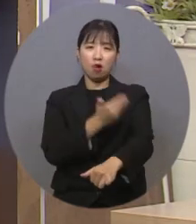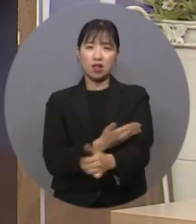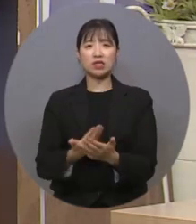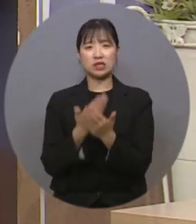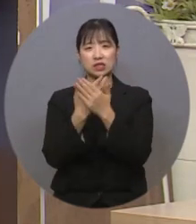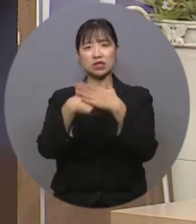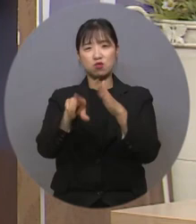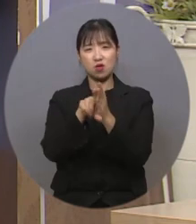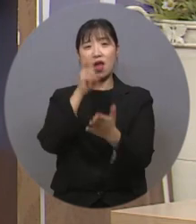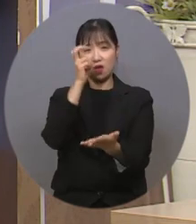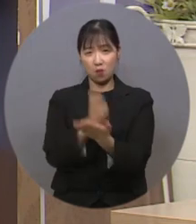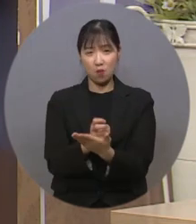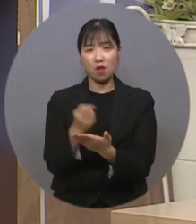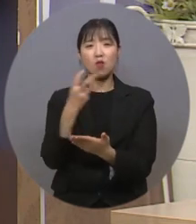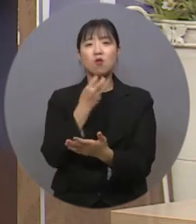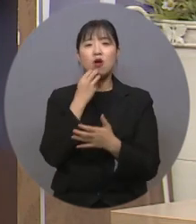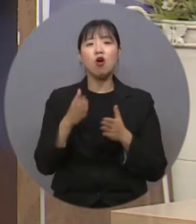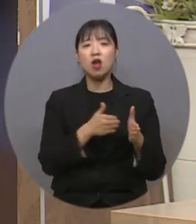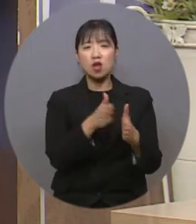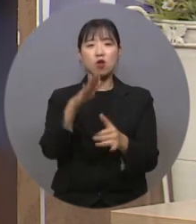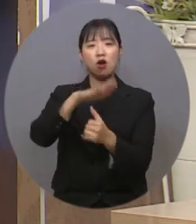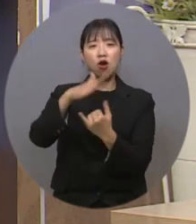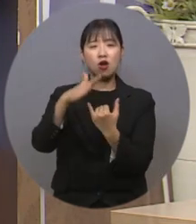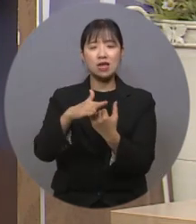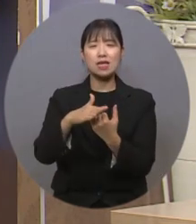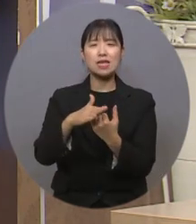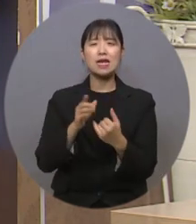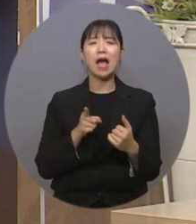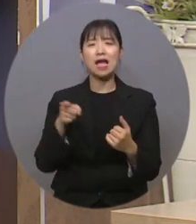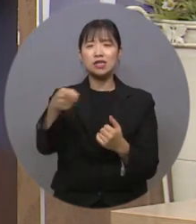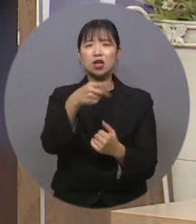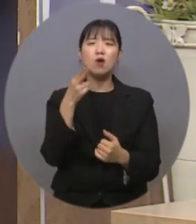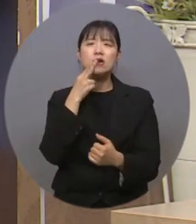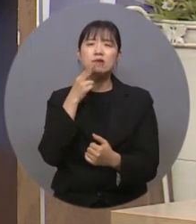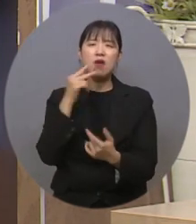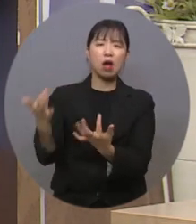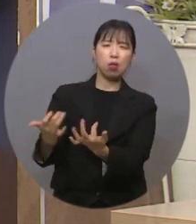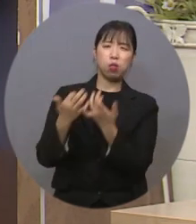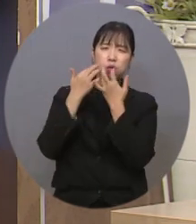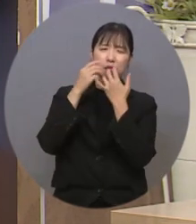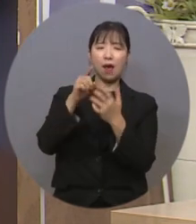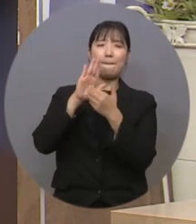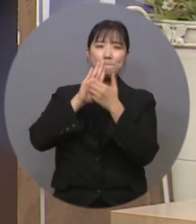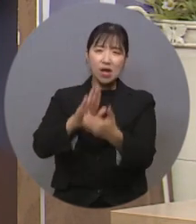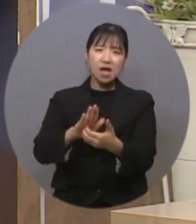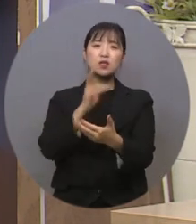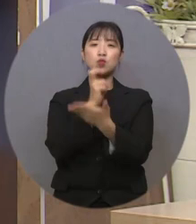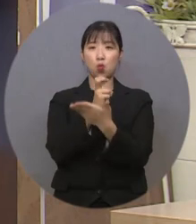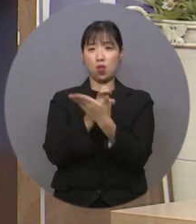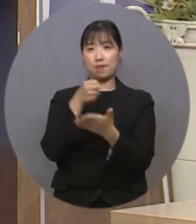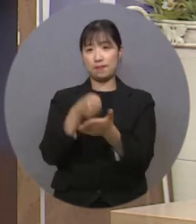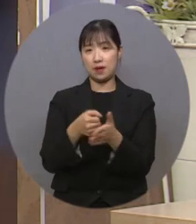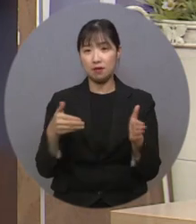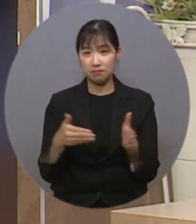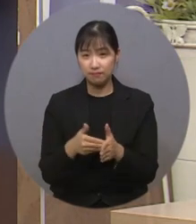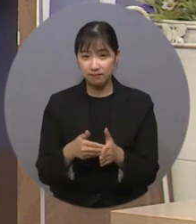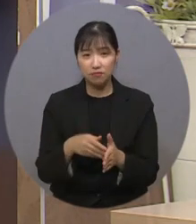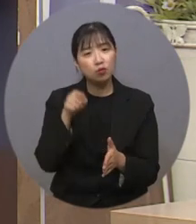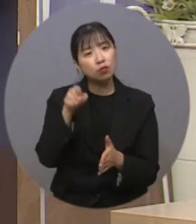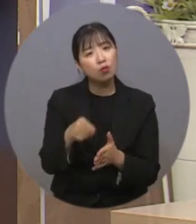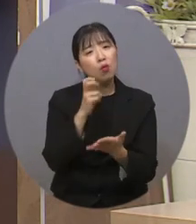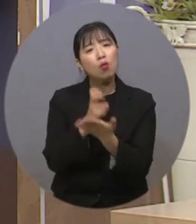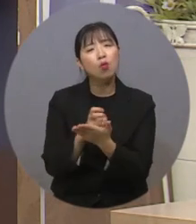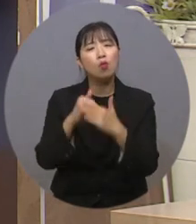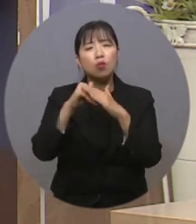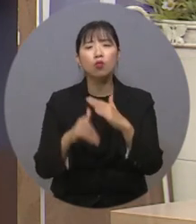위한 조례와 또 경기도 어린이 간접 흡연 방지 조례를 제정을 하셨는데요. 이 조례가